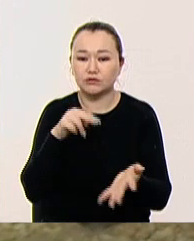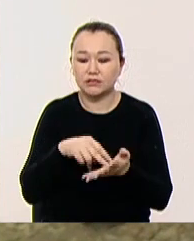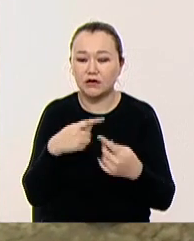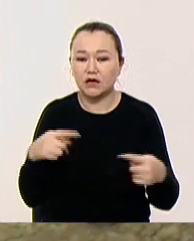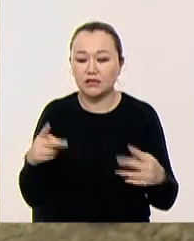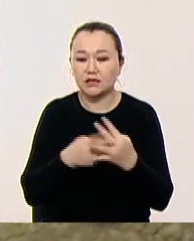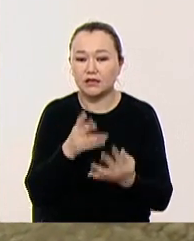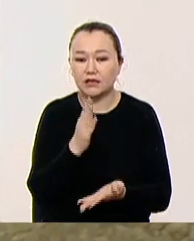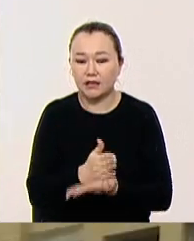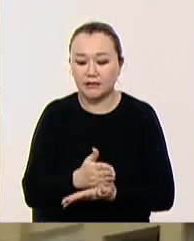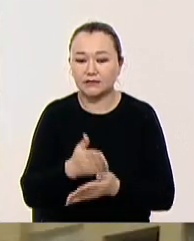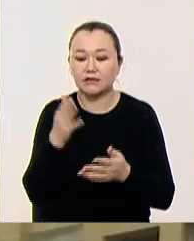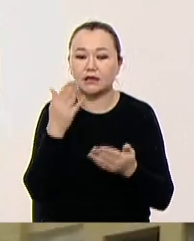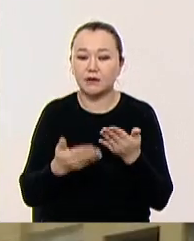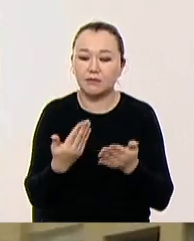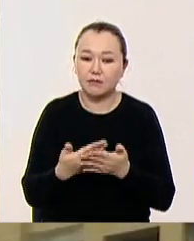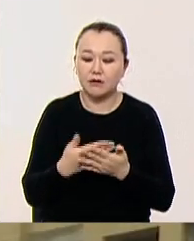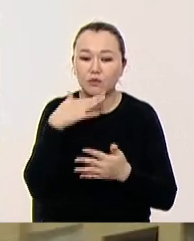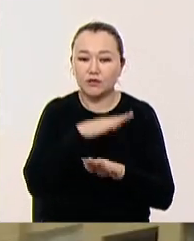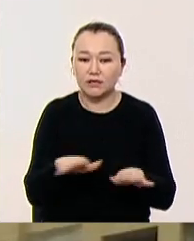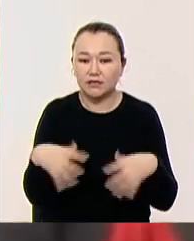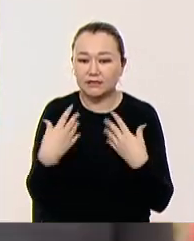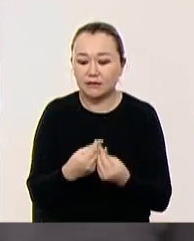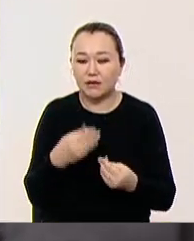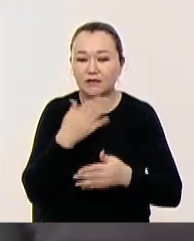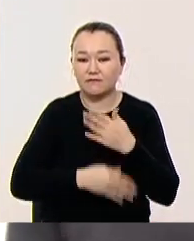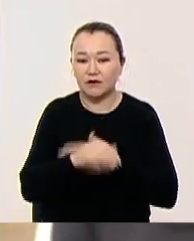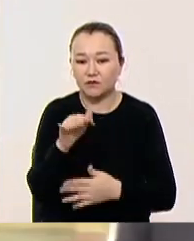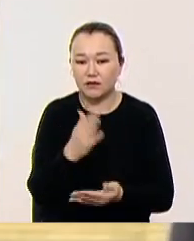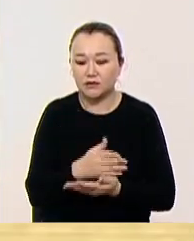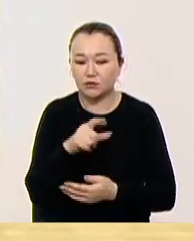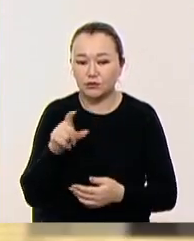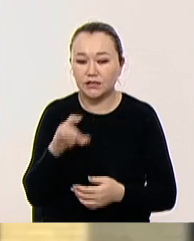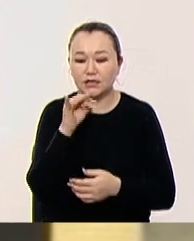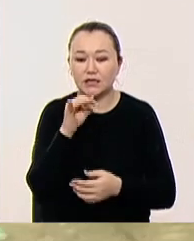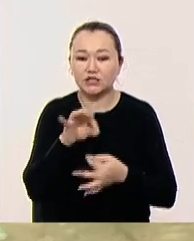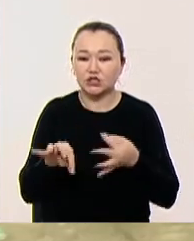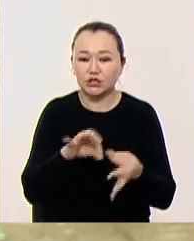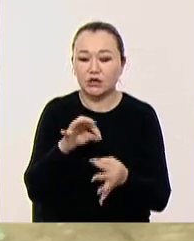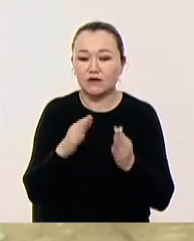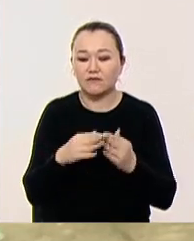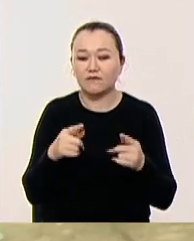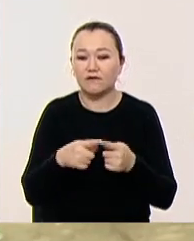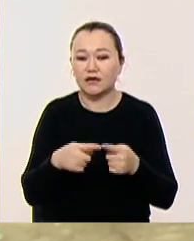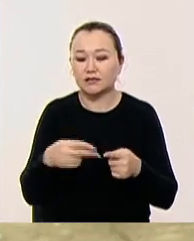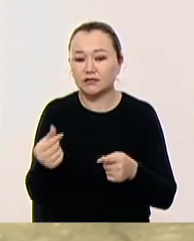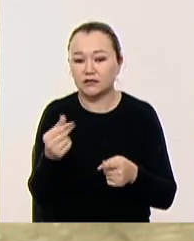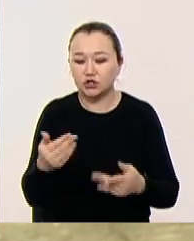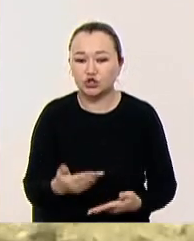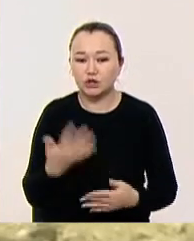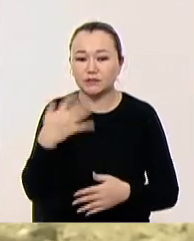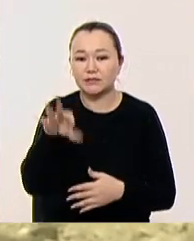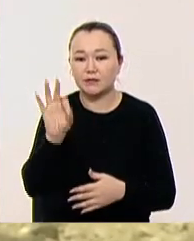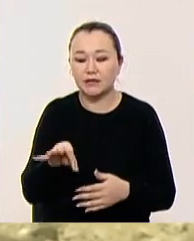түрлі жеңілдіктер қарастырылған. Мәселен, көпбалалы отбасылар, мүгедектігі бар азаматтар мен жетімдер пәтер жалдап тұрса, оның төлемінің